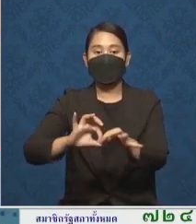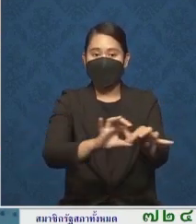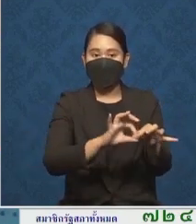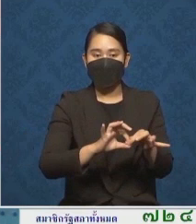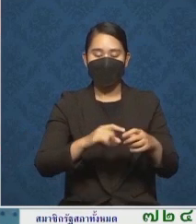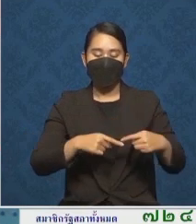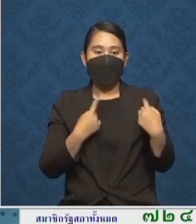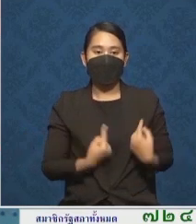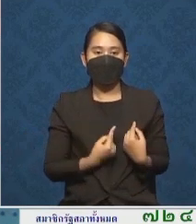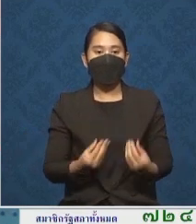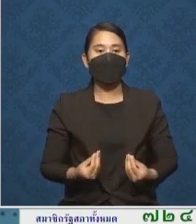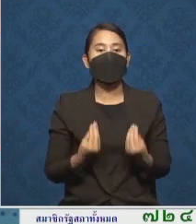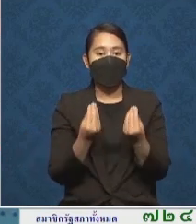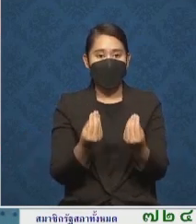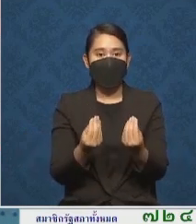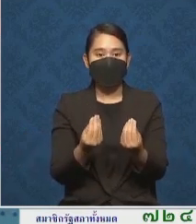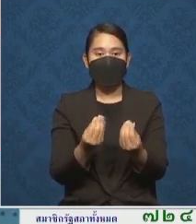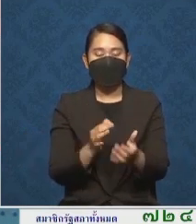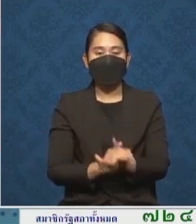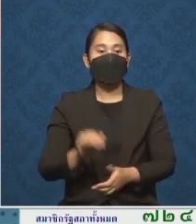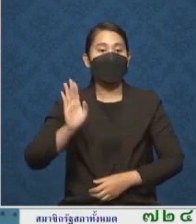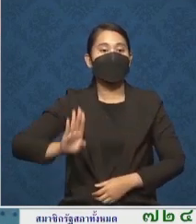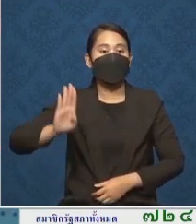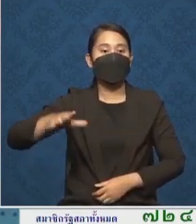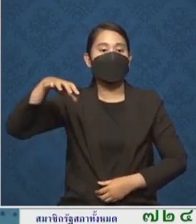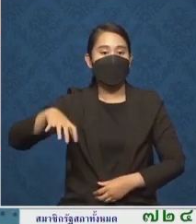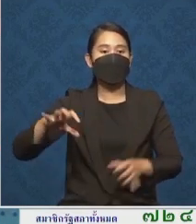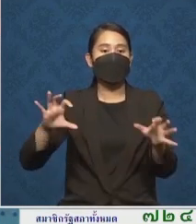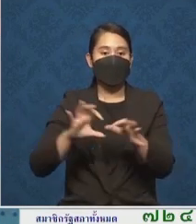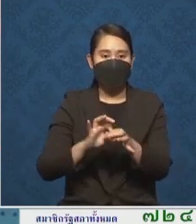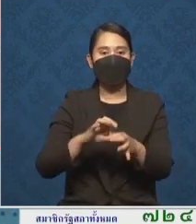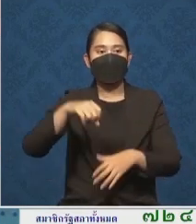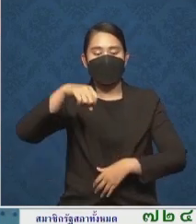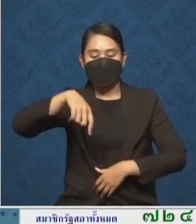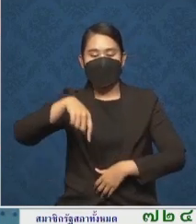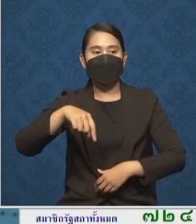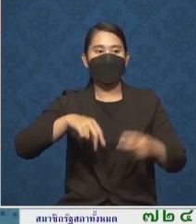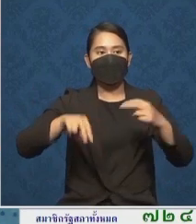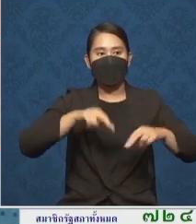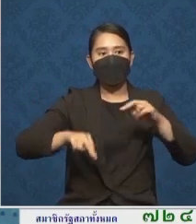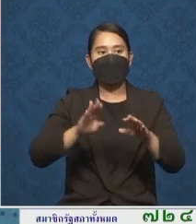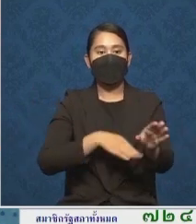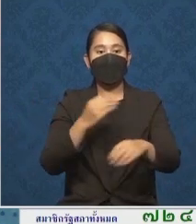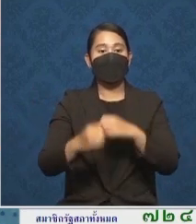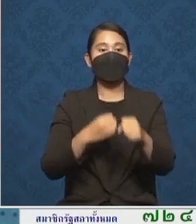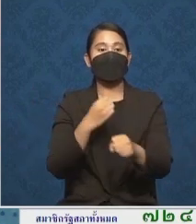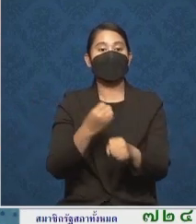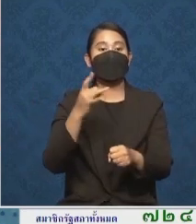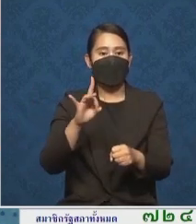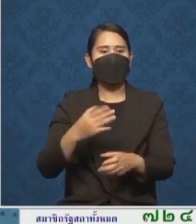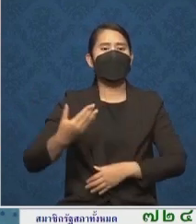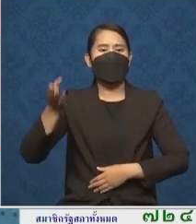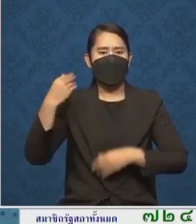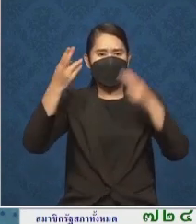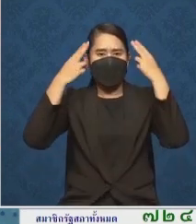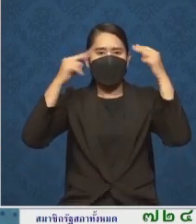กำลงใจแล้วก็บริษัทเกี่ยวกับสอบรุงของปเทศไยซึ่งอยู่มา 18 ปีสมัย นายก รั